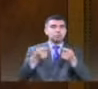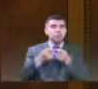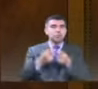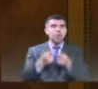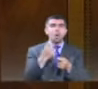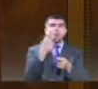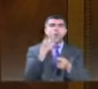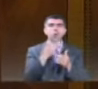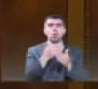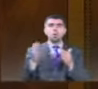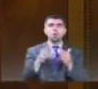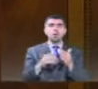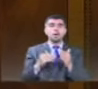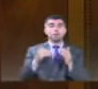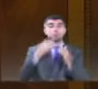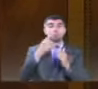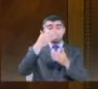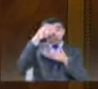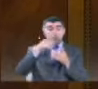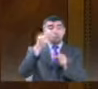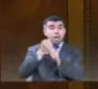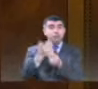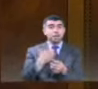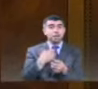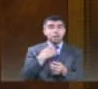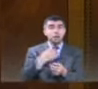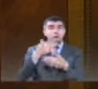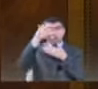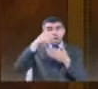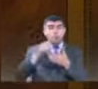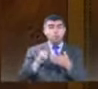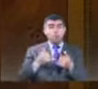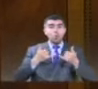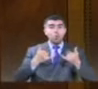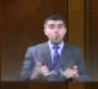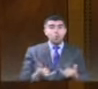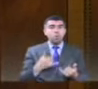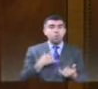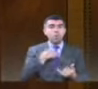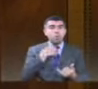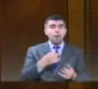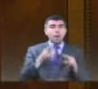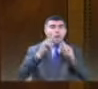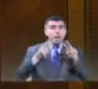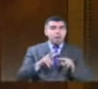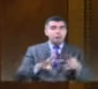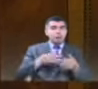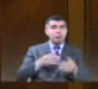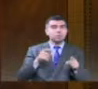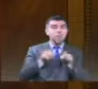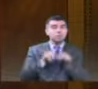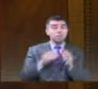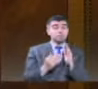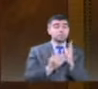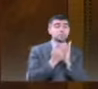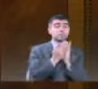ولا أكثر، وبيننا وبينهم علاقات، والمغرب في وضعية معينة، واليوم الكونسوليد كيسوي الوضعية ديالو، إذا خصنا